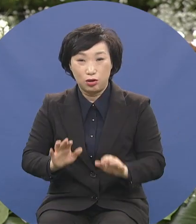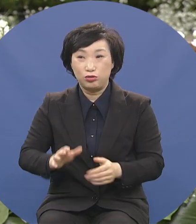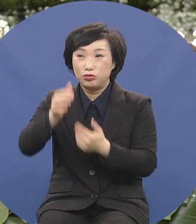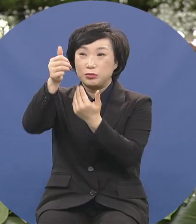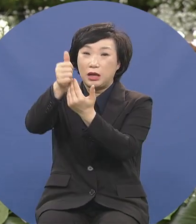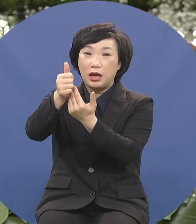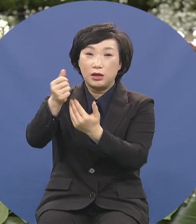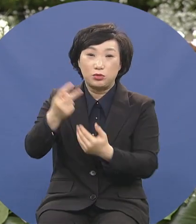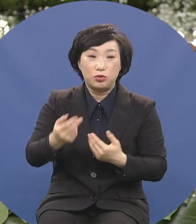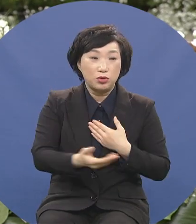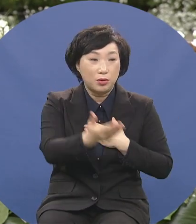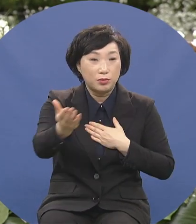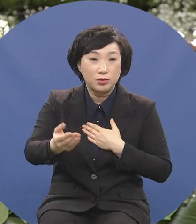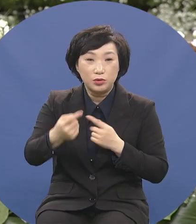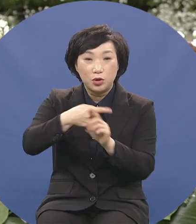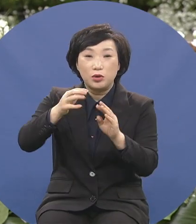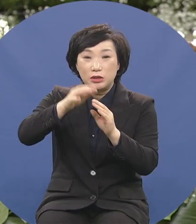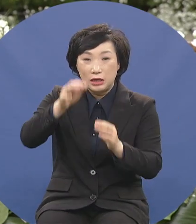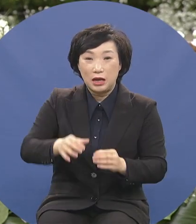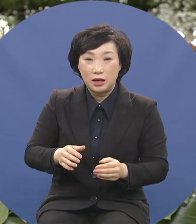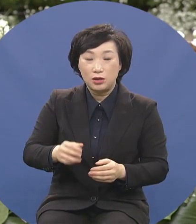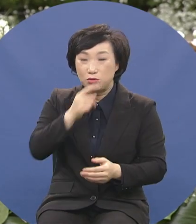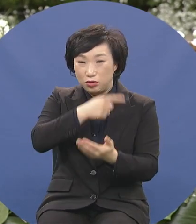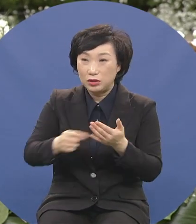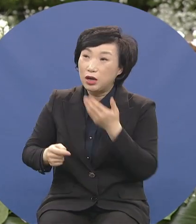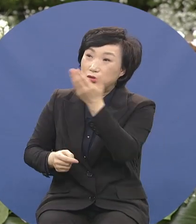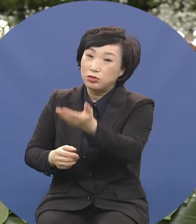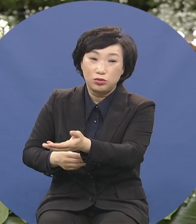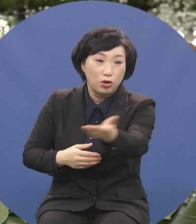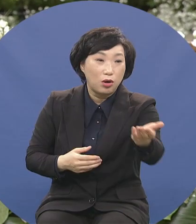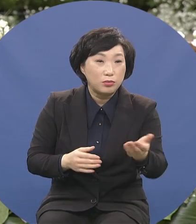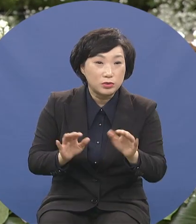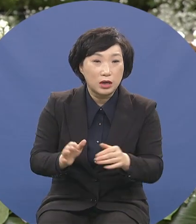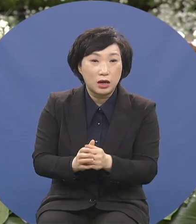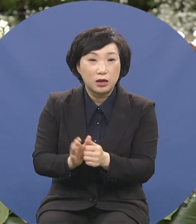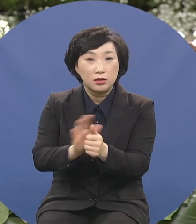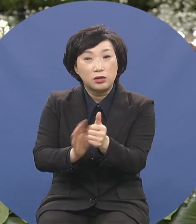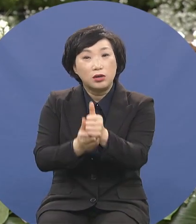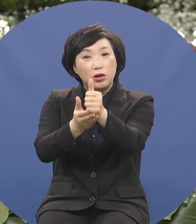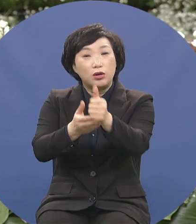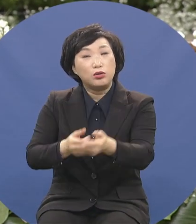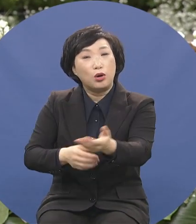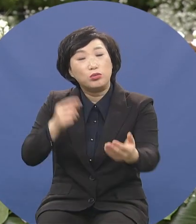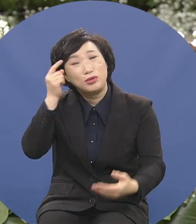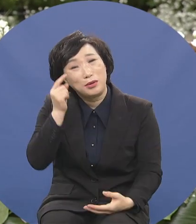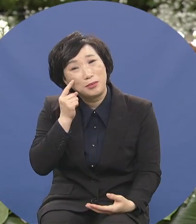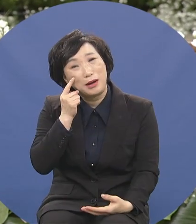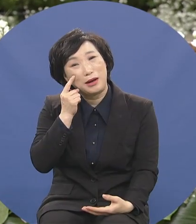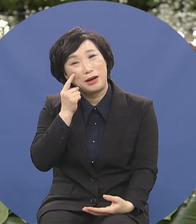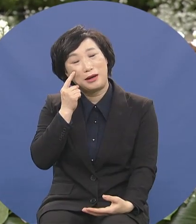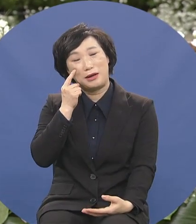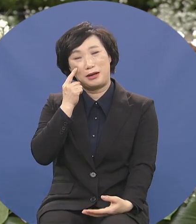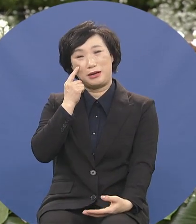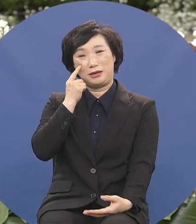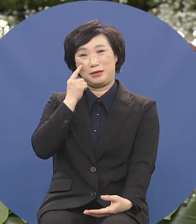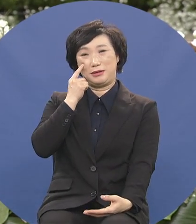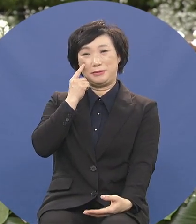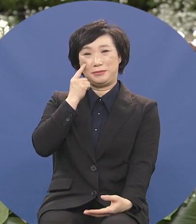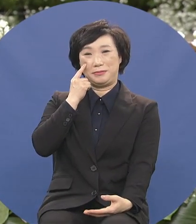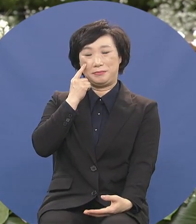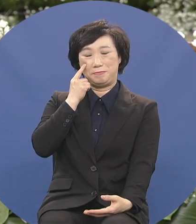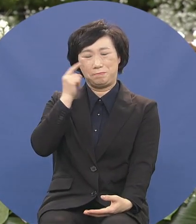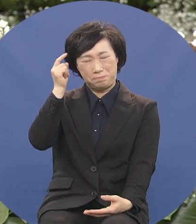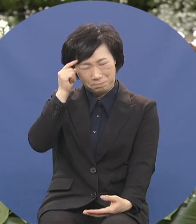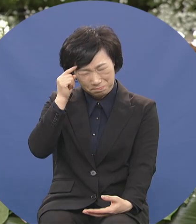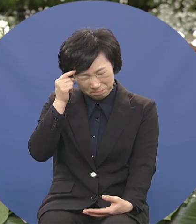주님께 교회 앞에 손에 붙이는 자는 어떤 대우를 받겠는가를 한번 잘